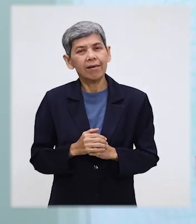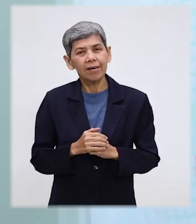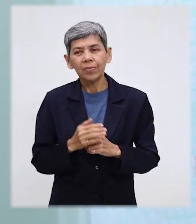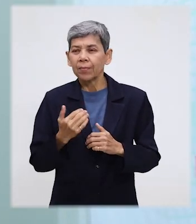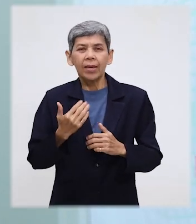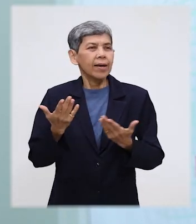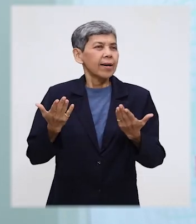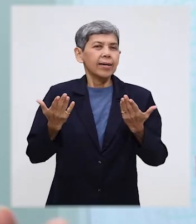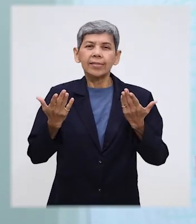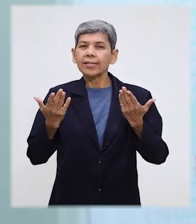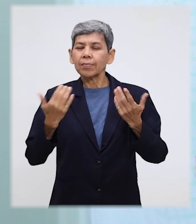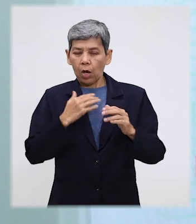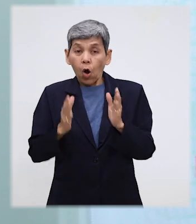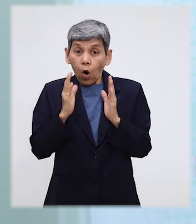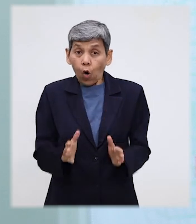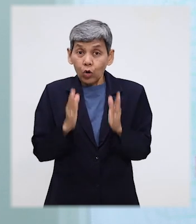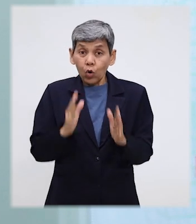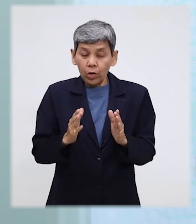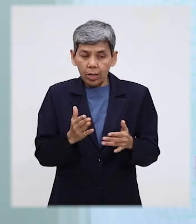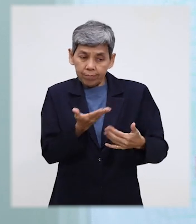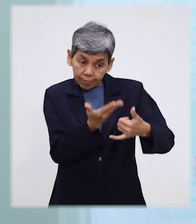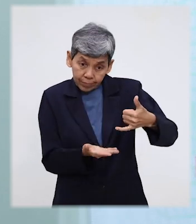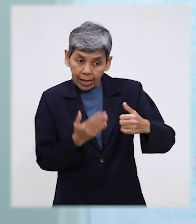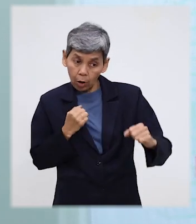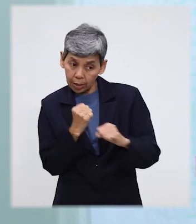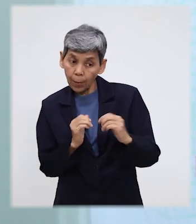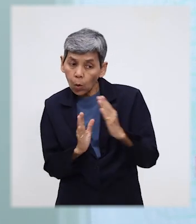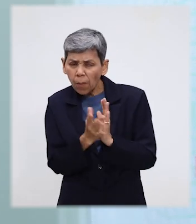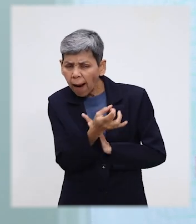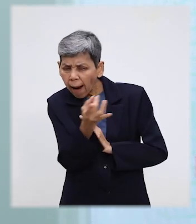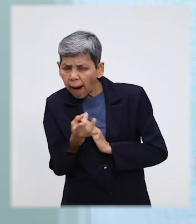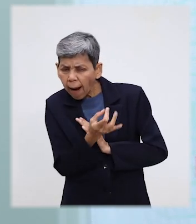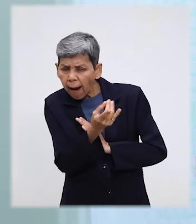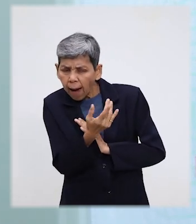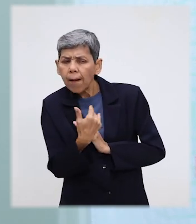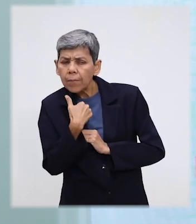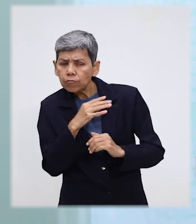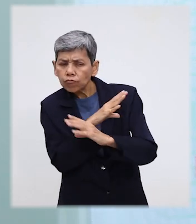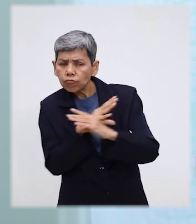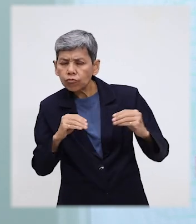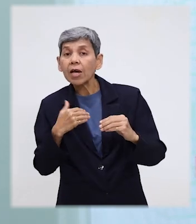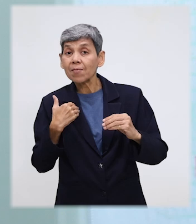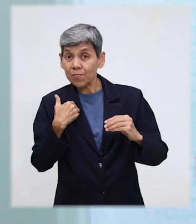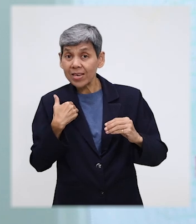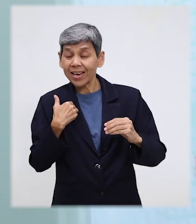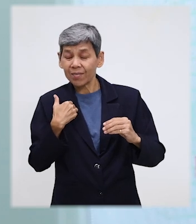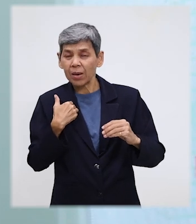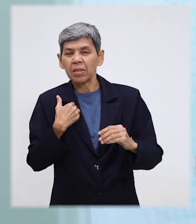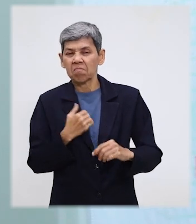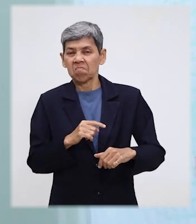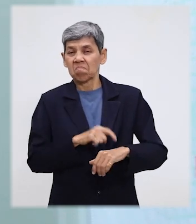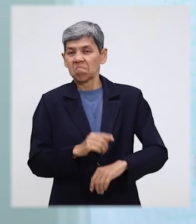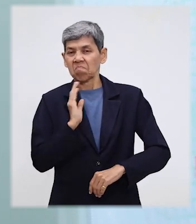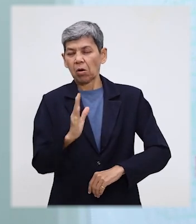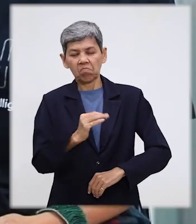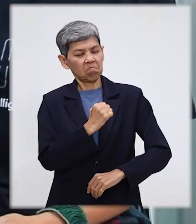ได้ในส่วนของคนเนื้อตัวคนพิการที่เราแบบทำงานร่วมกันกับเขามาทั้งในเรื่องของความมีวินั